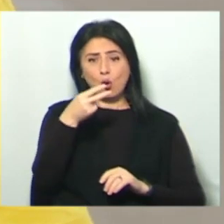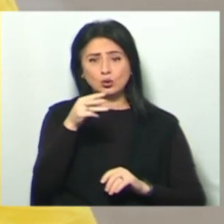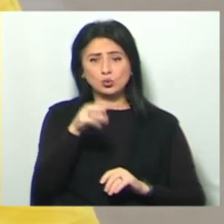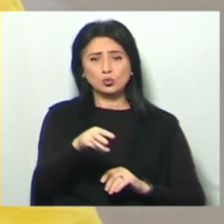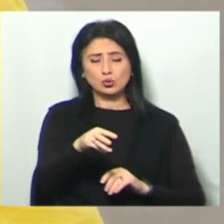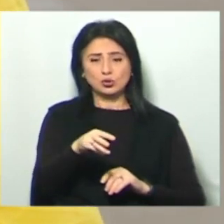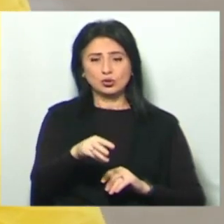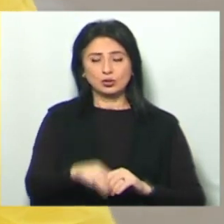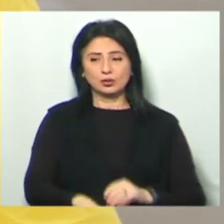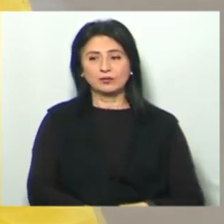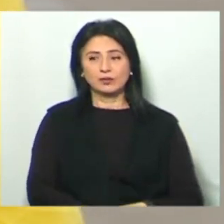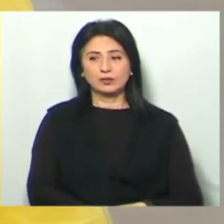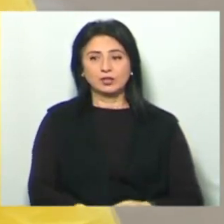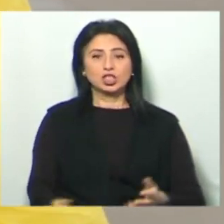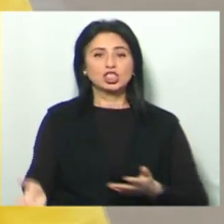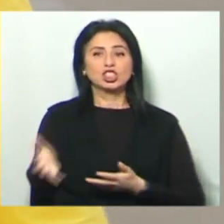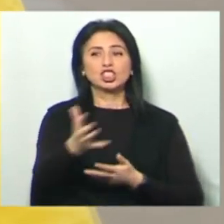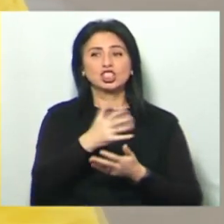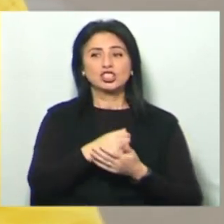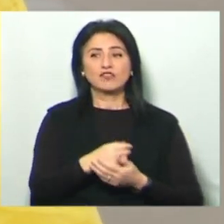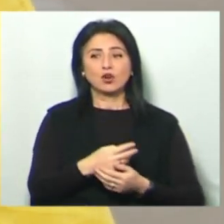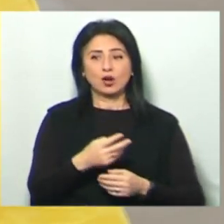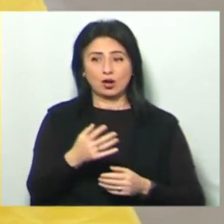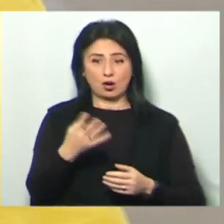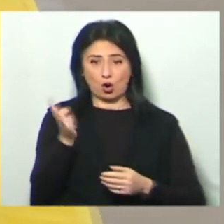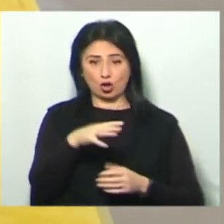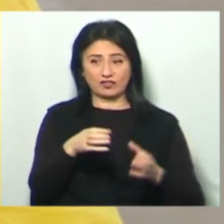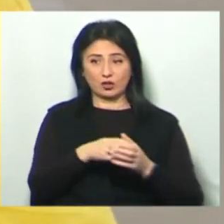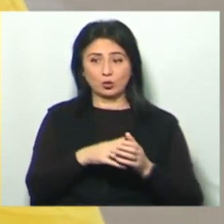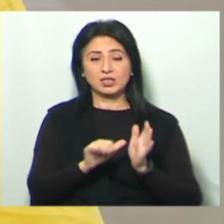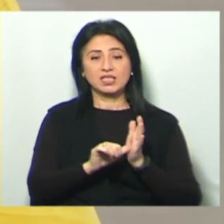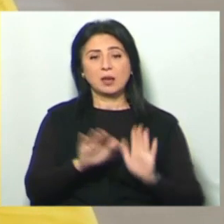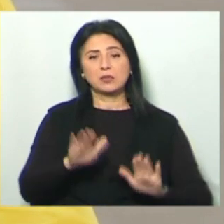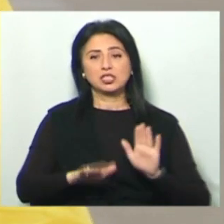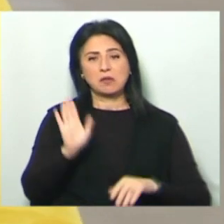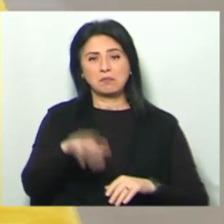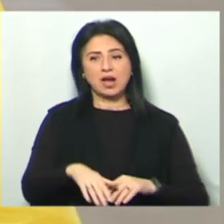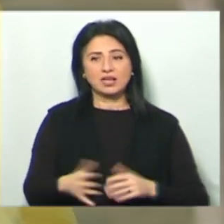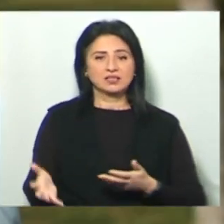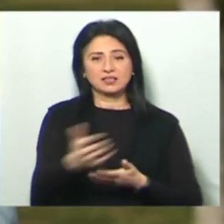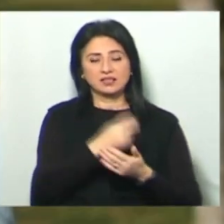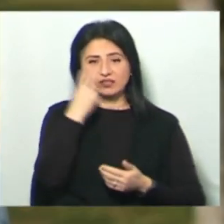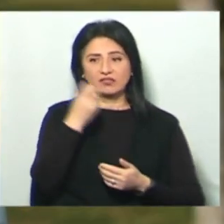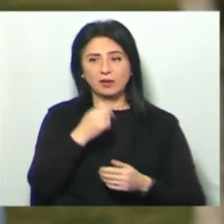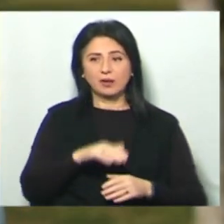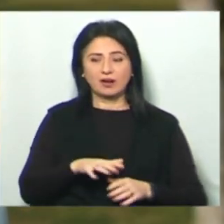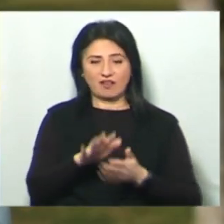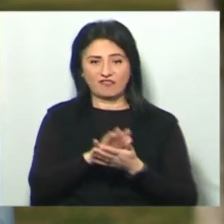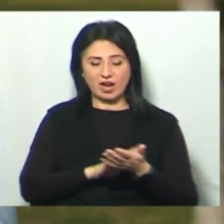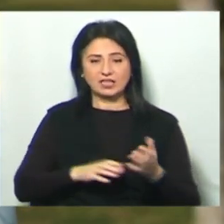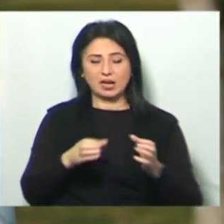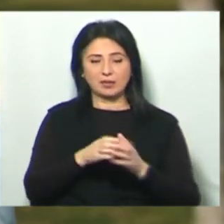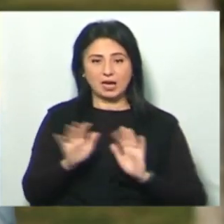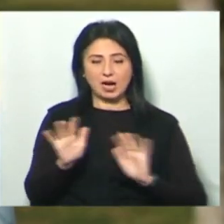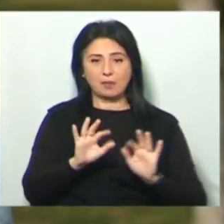წუთში შევაგროვეთ ერთად 4-ვე გუნდმა 60 კილოგრამი ნარჩენი. ვაგრძელებთ ამ